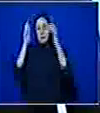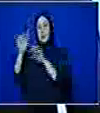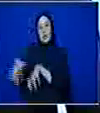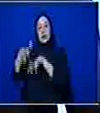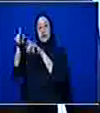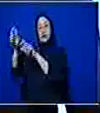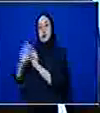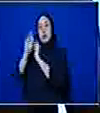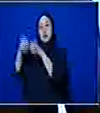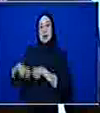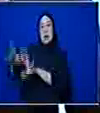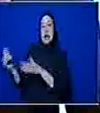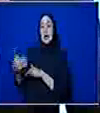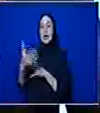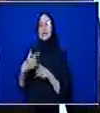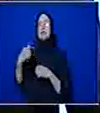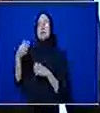melaut dan untuk melaksanakan